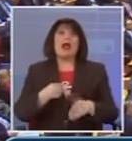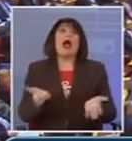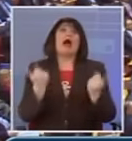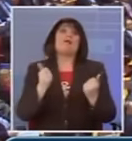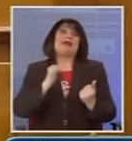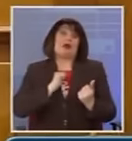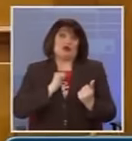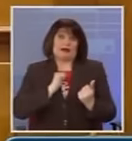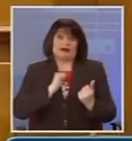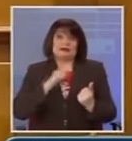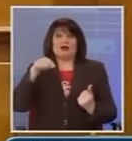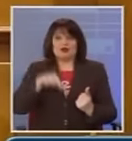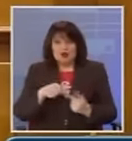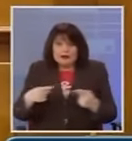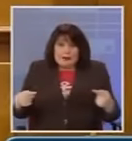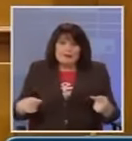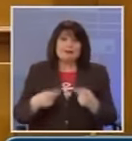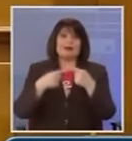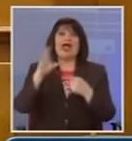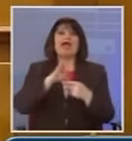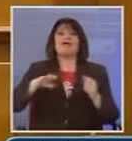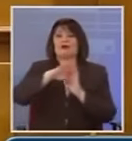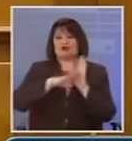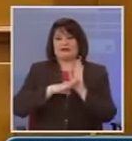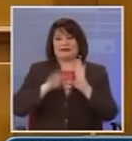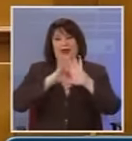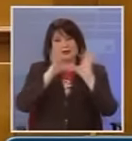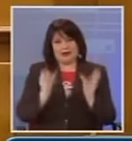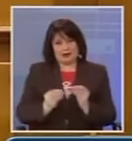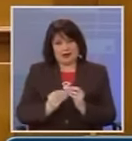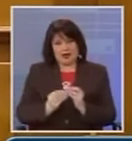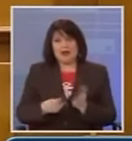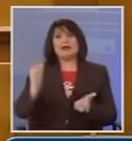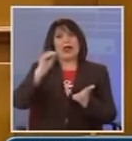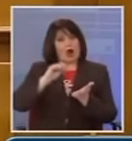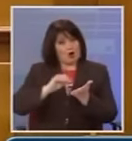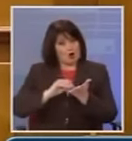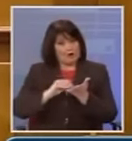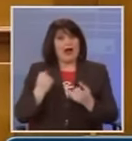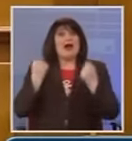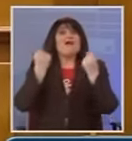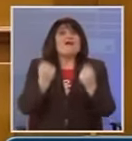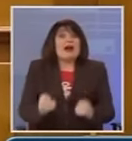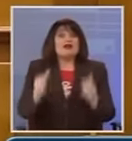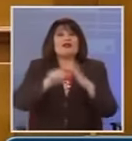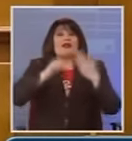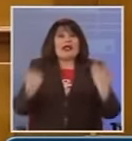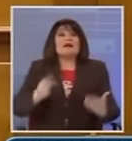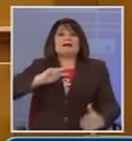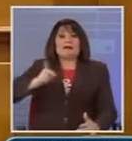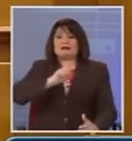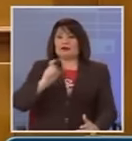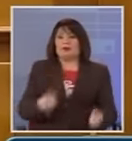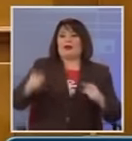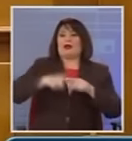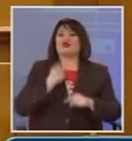ιδιωτικοποιήσετε, θα έρθετε σε σύγκρουση με το ευρωσύστημα συνολικά και επιπλέον θα φορτώσετε άλλα 16 δισεκατομμύρια στο χρέος